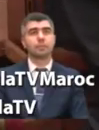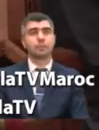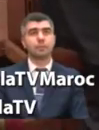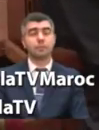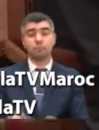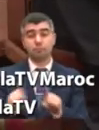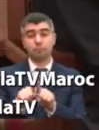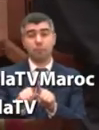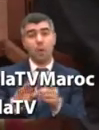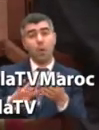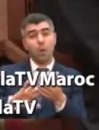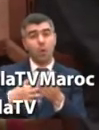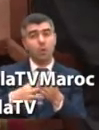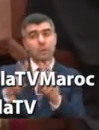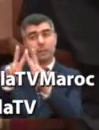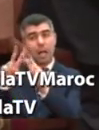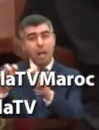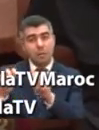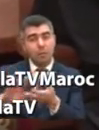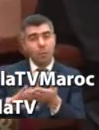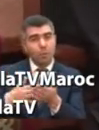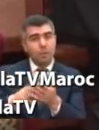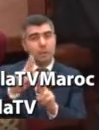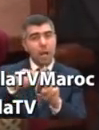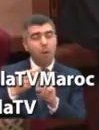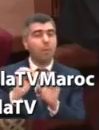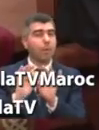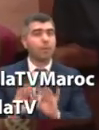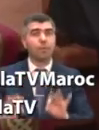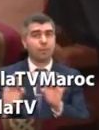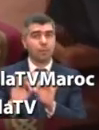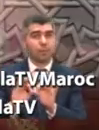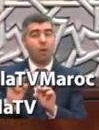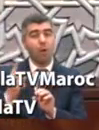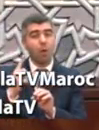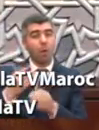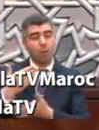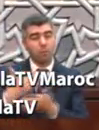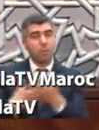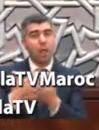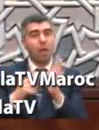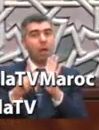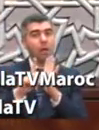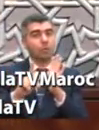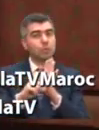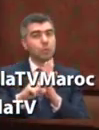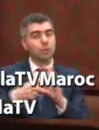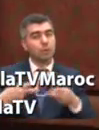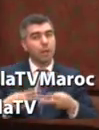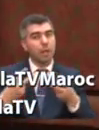وما كانش واحد تجاوب. ومن بعد تعملوا مراسيم، المرسوم الأول تعمل